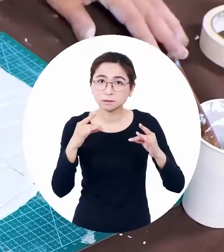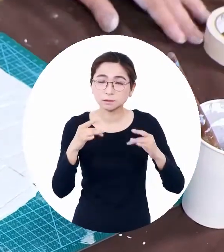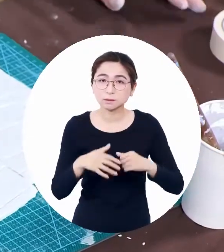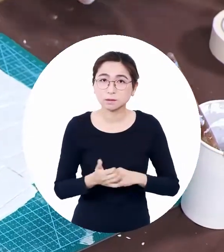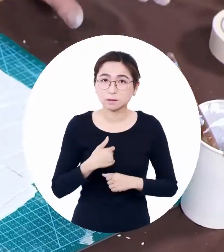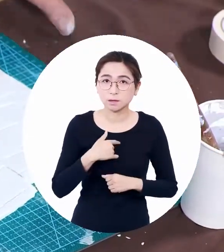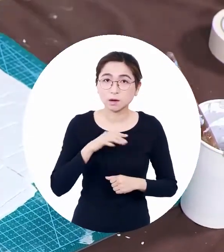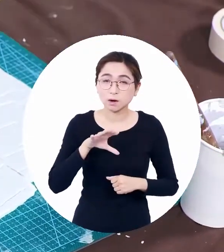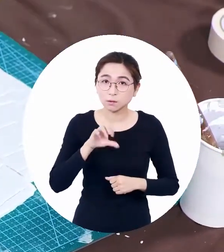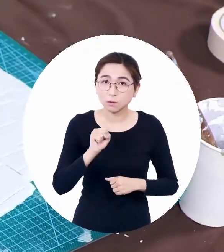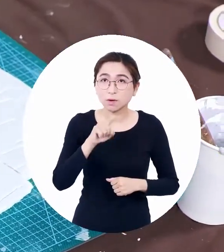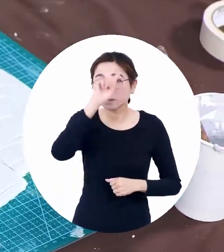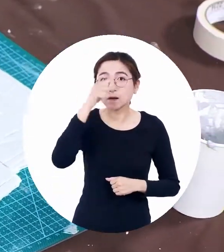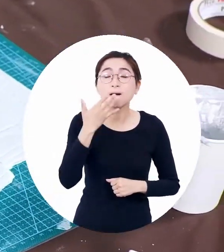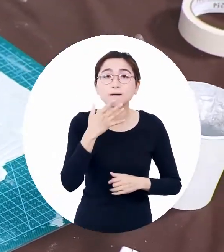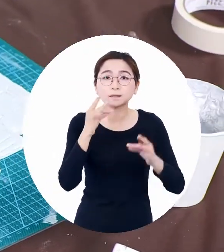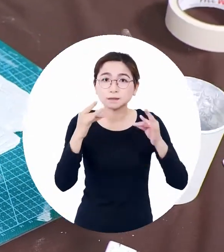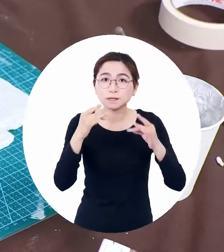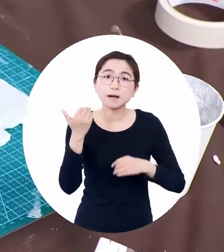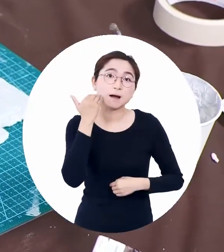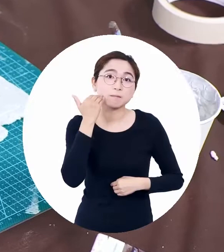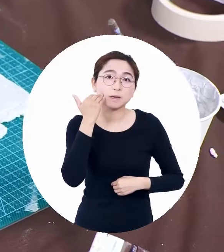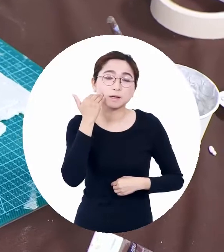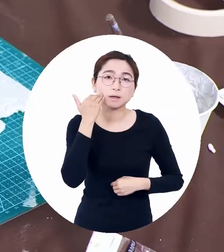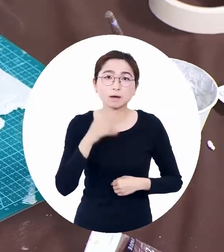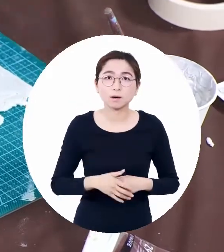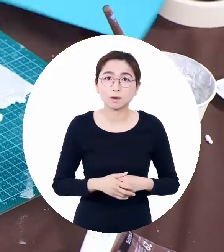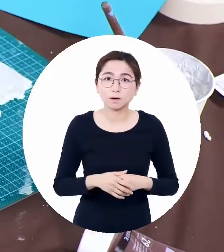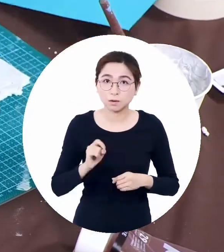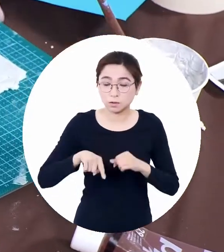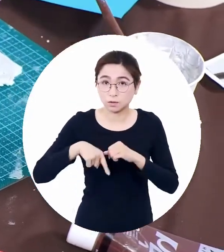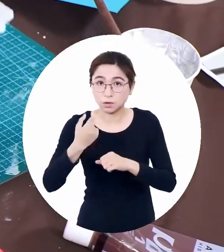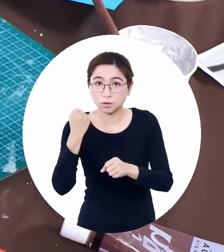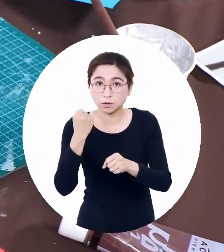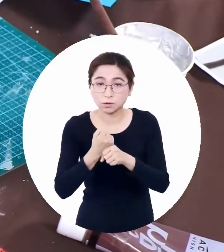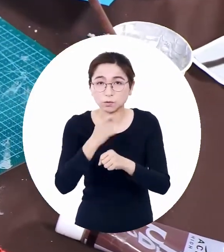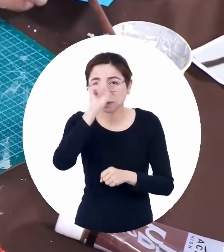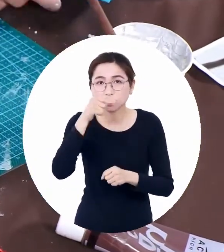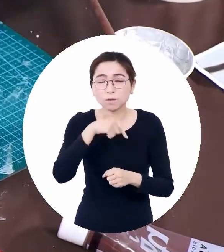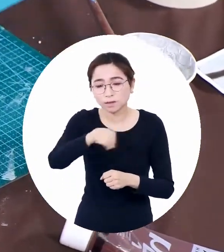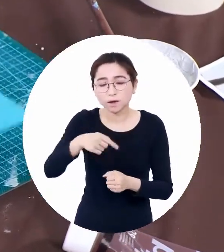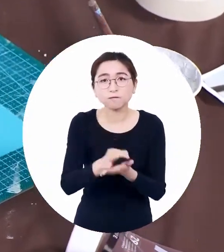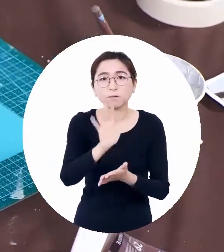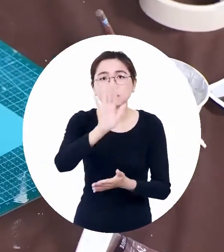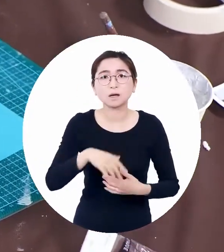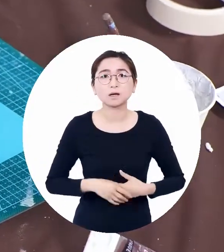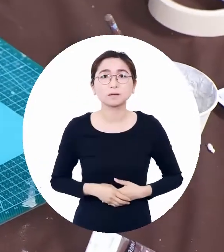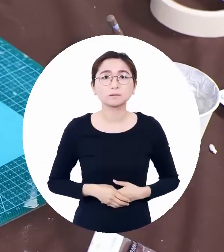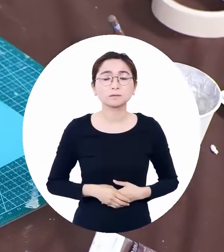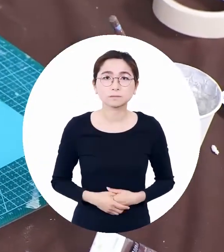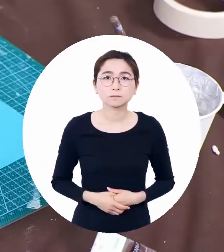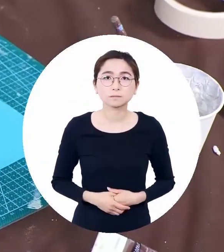顏色紙，咁我揾咗天空顏色紙啦，咁藍色。咁可以就唔使做天空位置